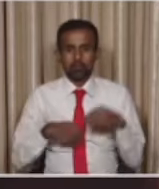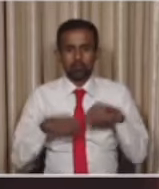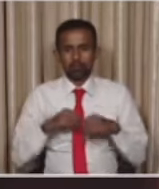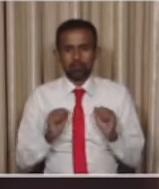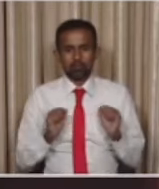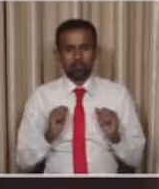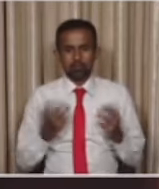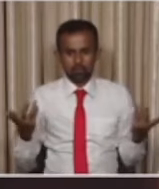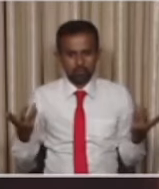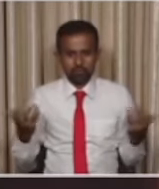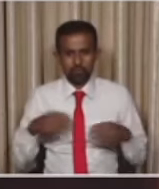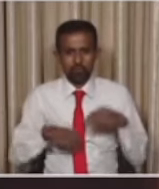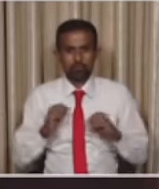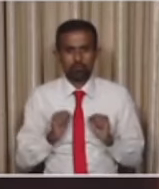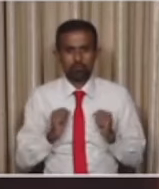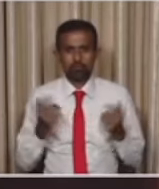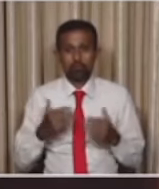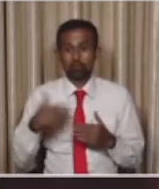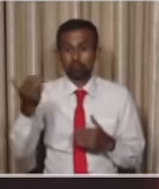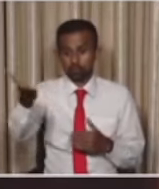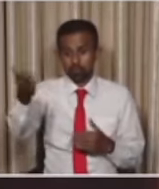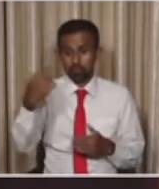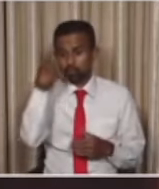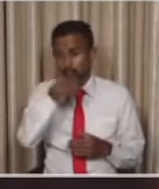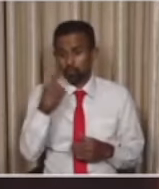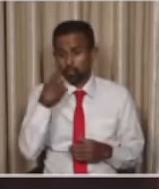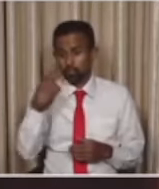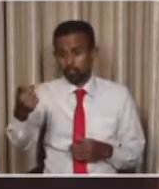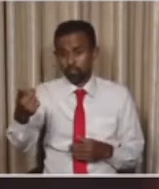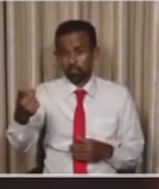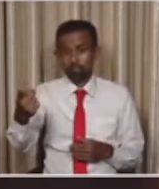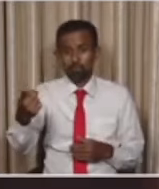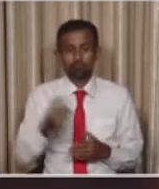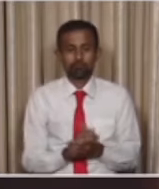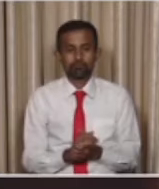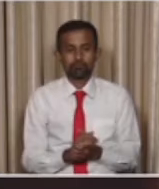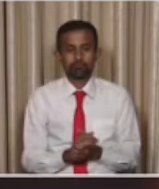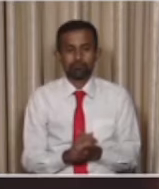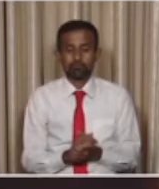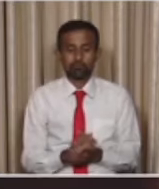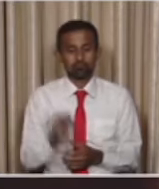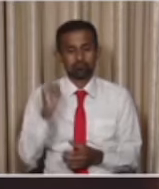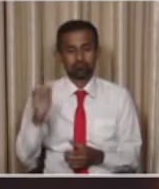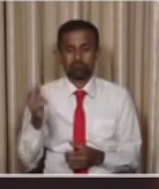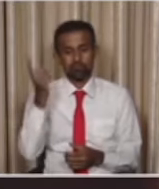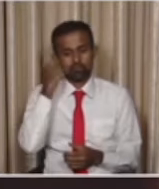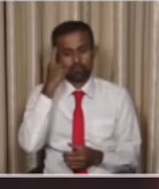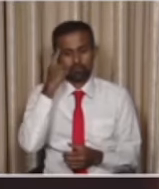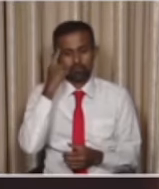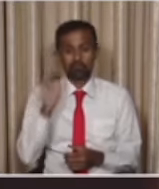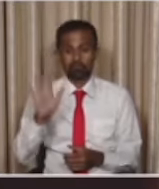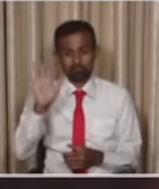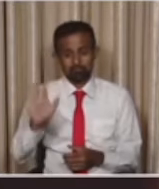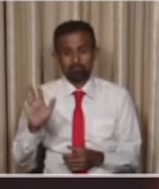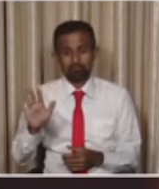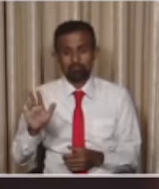බය නෑ මොකද ඡන්දෙට බය නැත්තේ අර එහා පැත්තේ ඉන්න මූණු ටික දිහා දැක්කම කිසිම බයක් නෑ බඩුම තමයි ඒගොල්ලෝ ඉන්න කනුත්